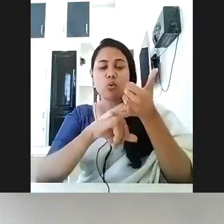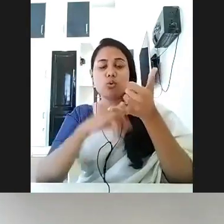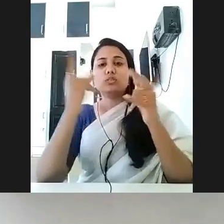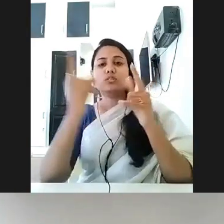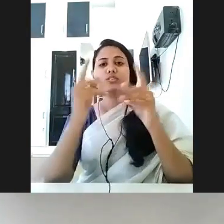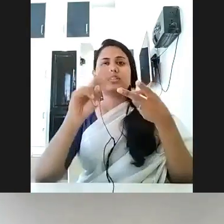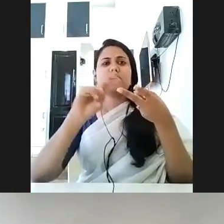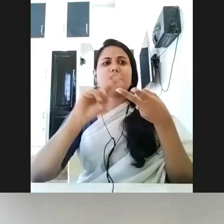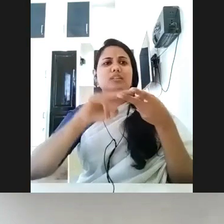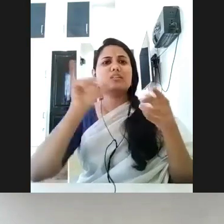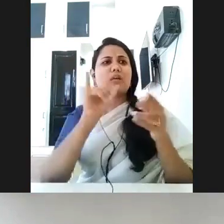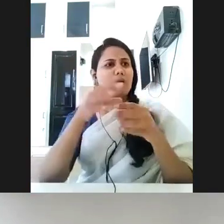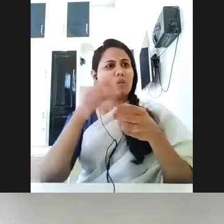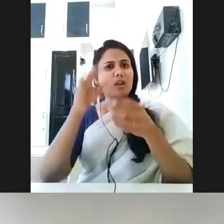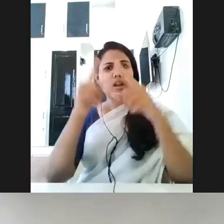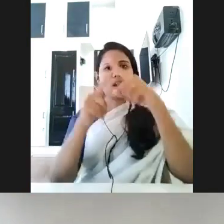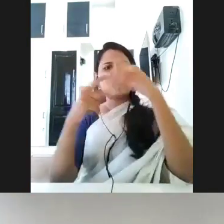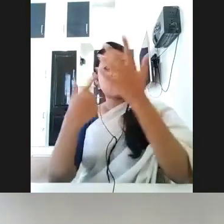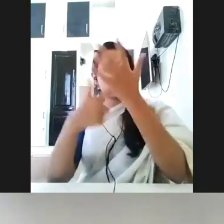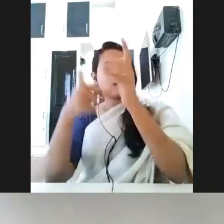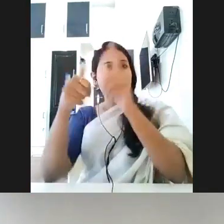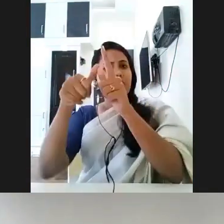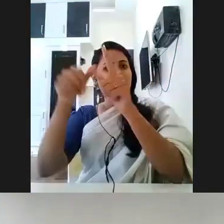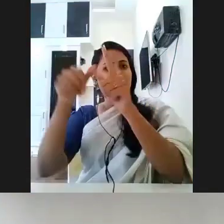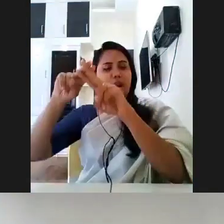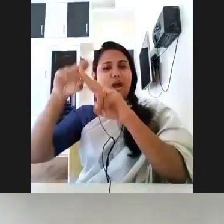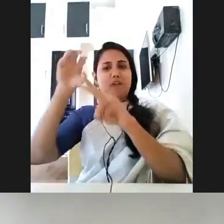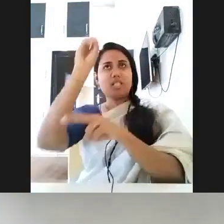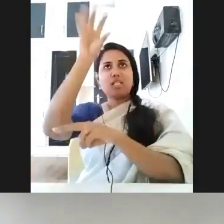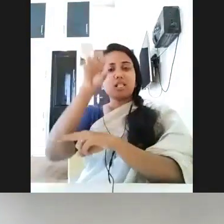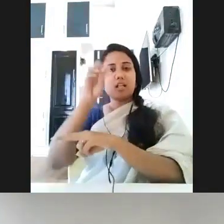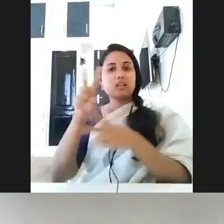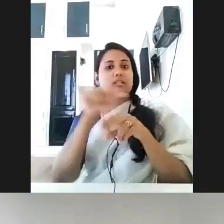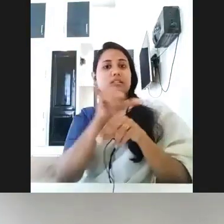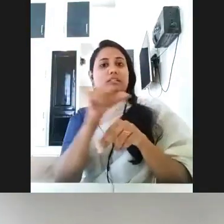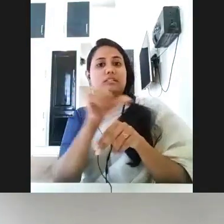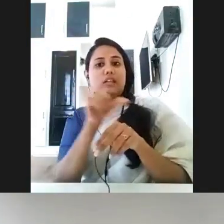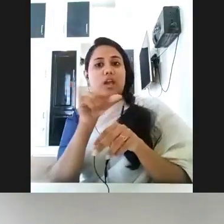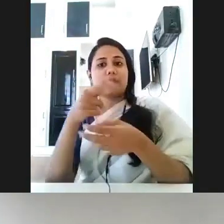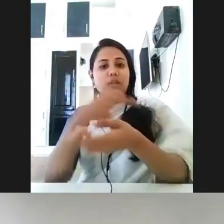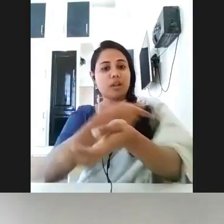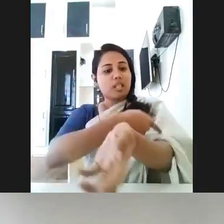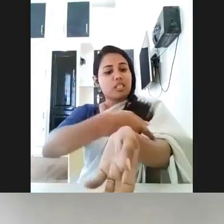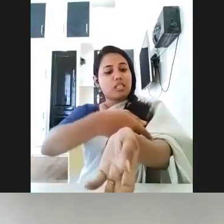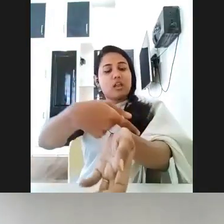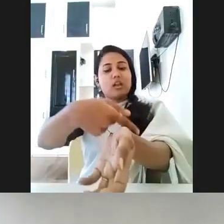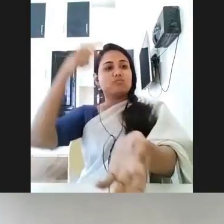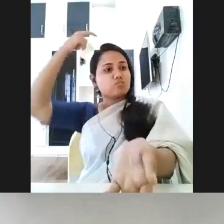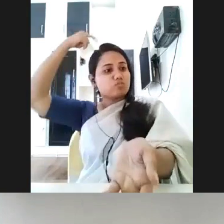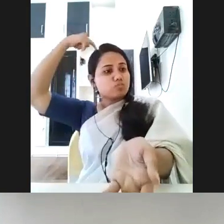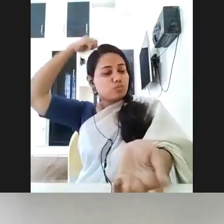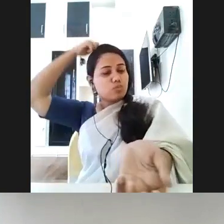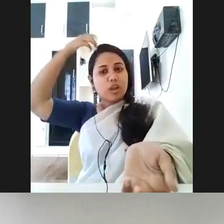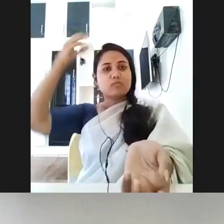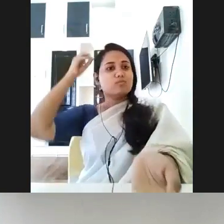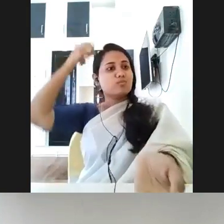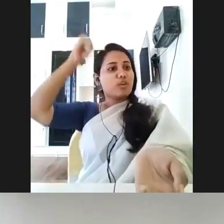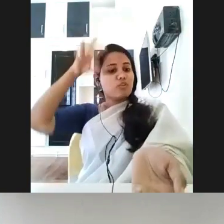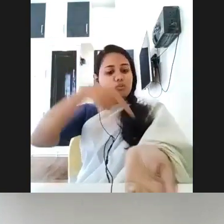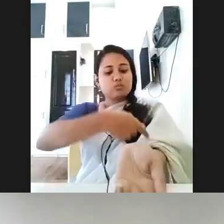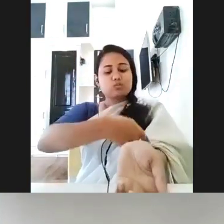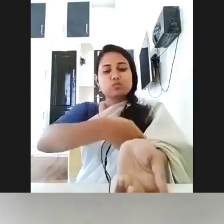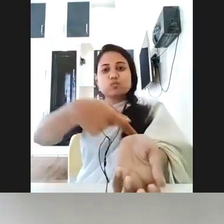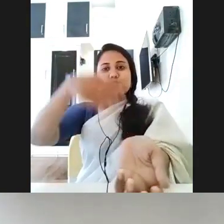സോ അവിടെ നിന്നാണ് ഈ സിഗ്നൽസും കാര്യങ്ങളൊക്കെ നരമ്പിലോട് കൂടെ വന്ന് അവിടുന്ന് മസിൽസിലോട്ട് സപ്ലൈ ചെയ്തിട്ടാണ് നമുക്ക് ഈ മസിൽസ്